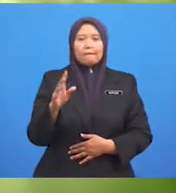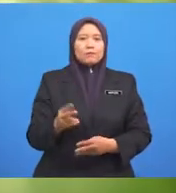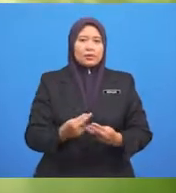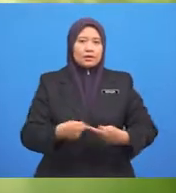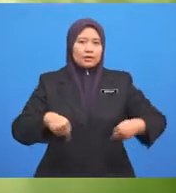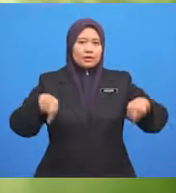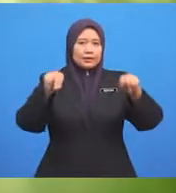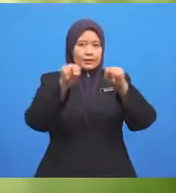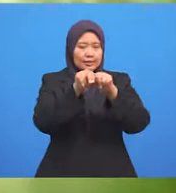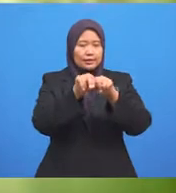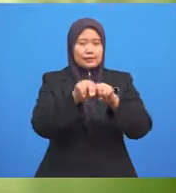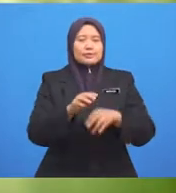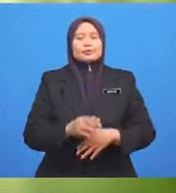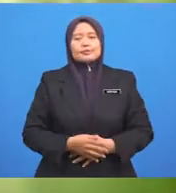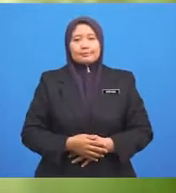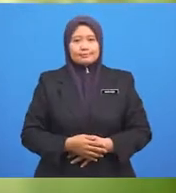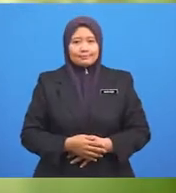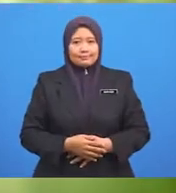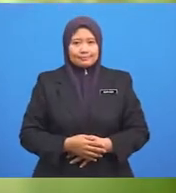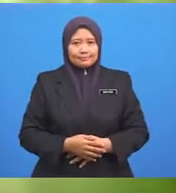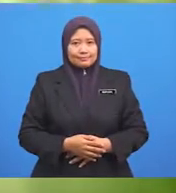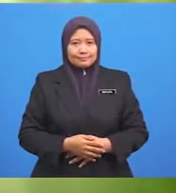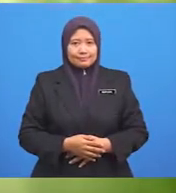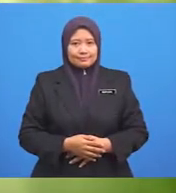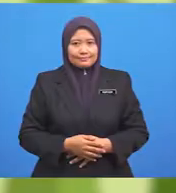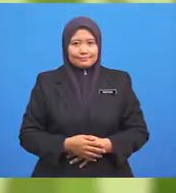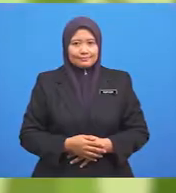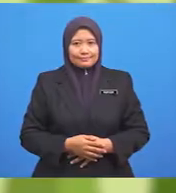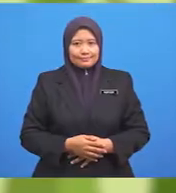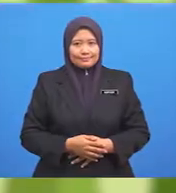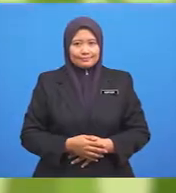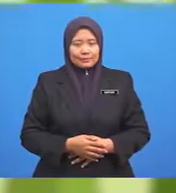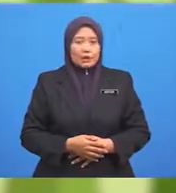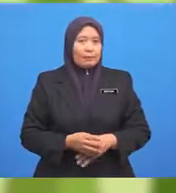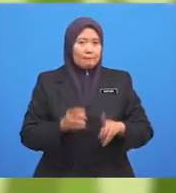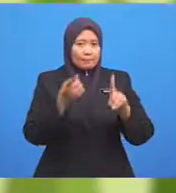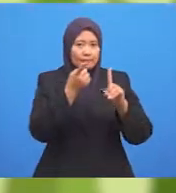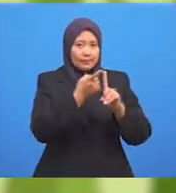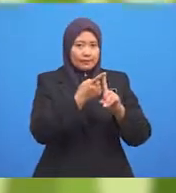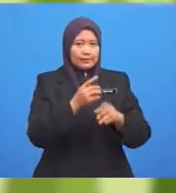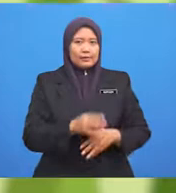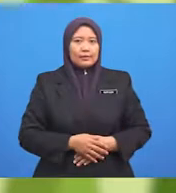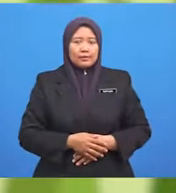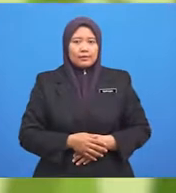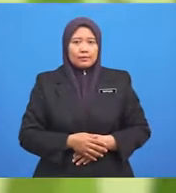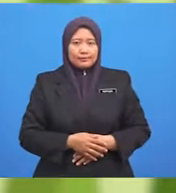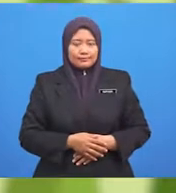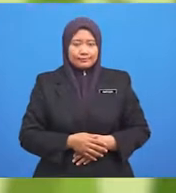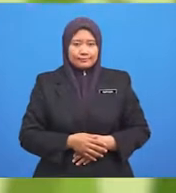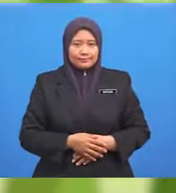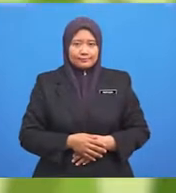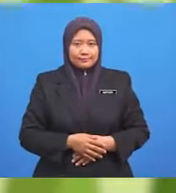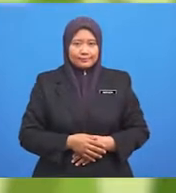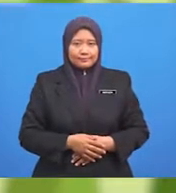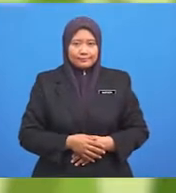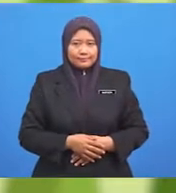cikgu akan kongsikan bersama-sama murid sekalian. Pertama, nilai yang terdapat dalam